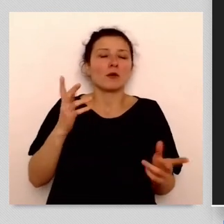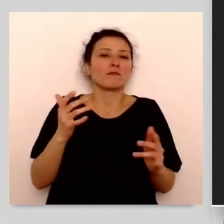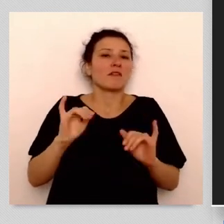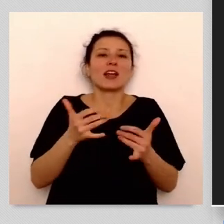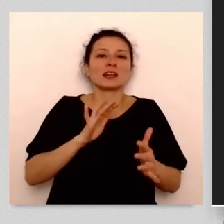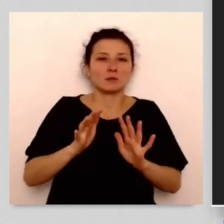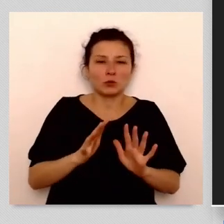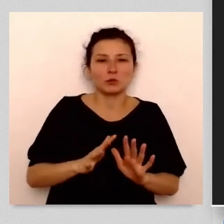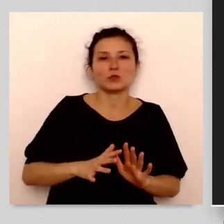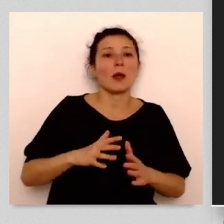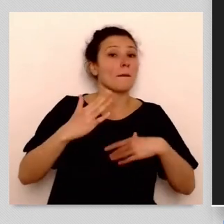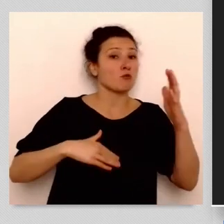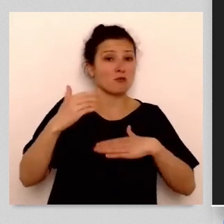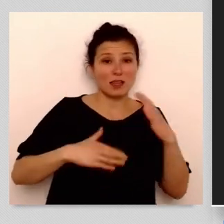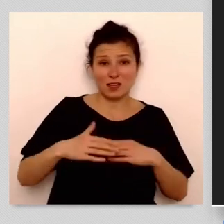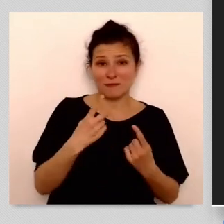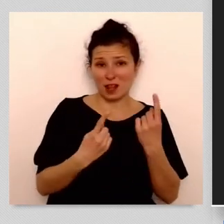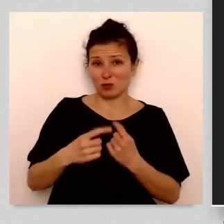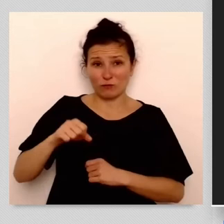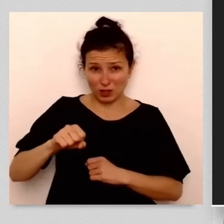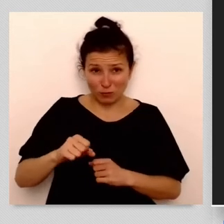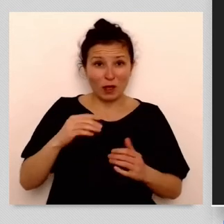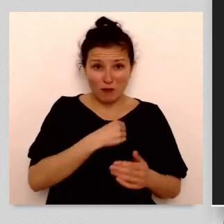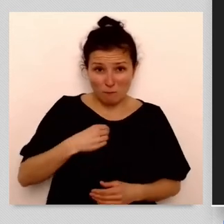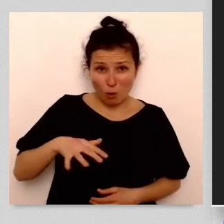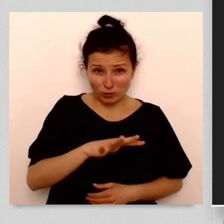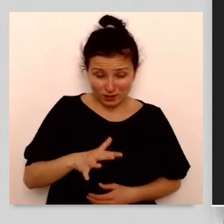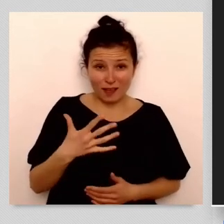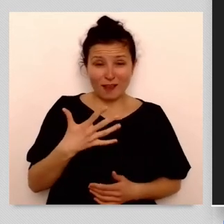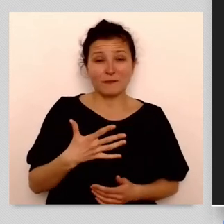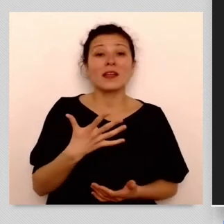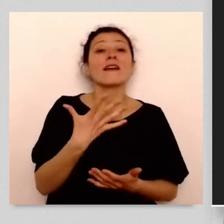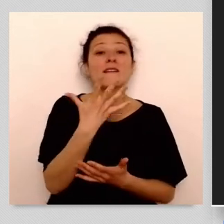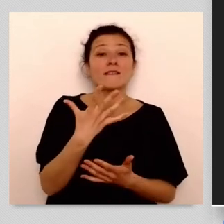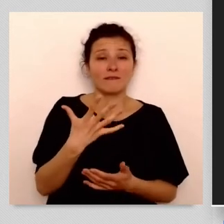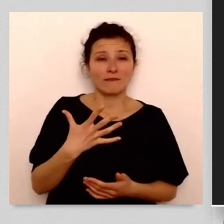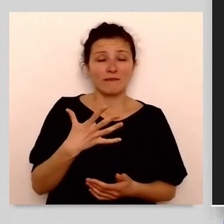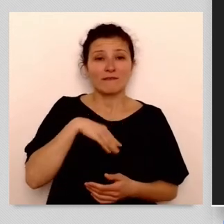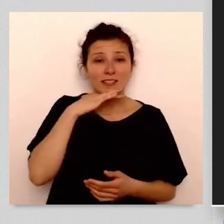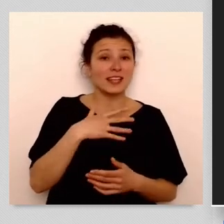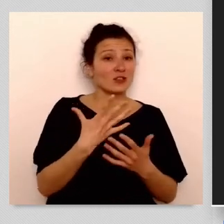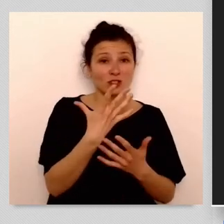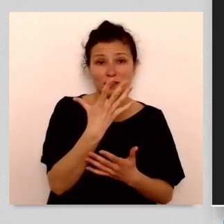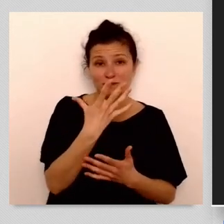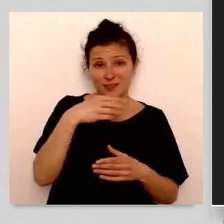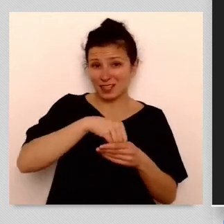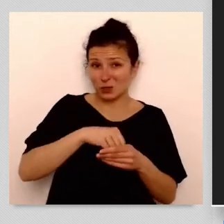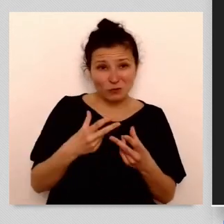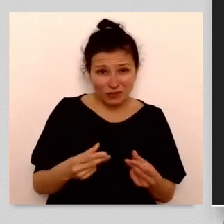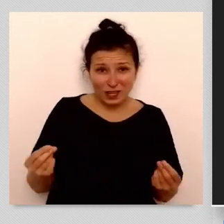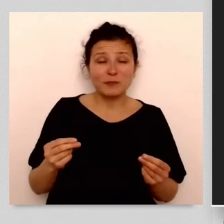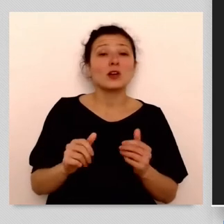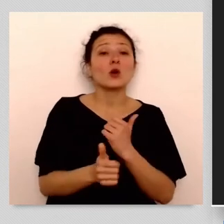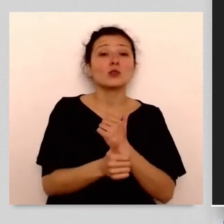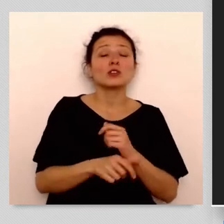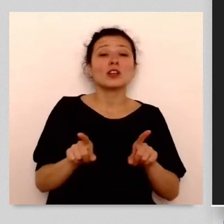nie wytworzymy w Polsce, więc to też jest kwestia takiego bezpieczeństwa gospodarczego i na